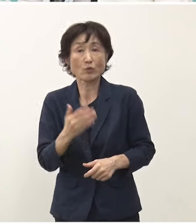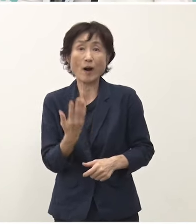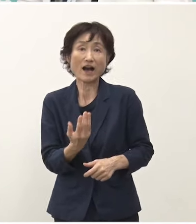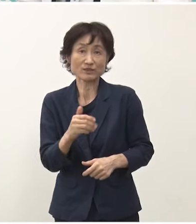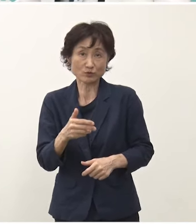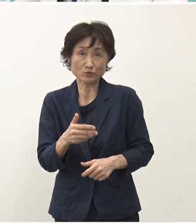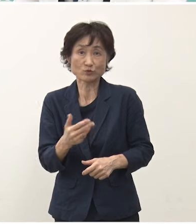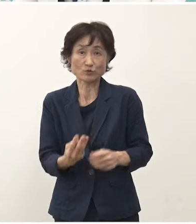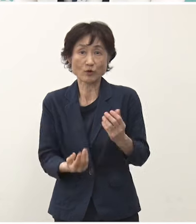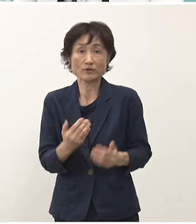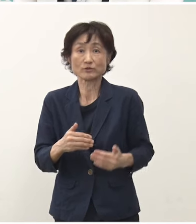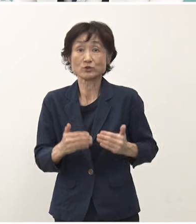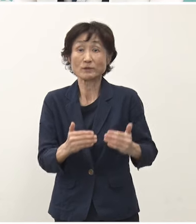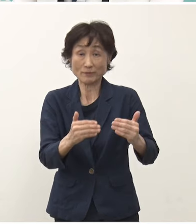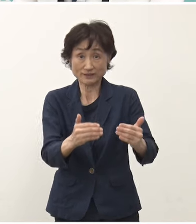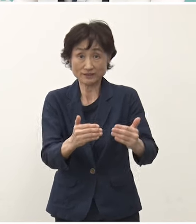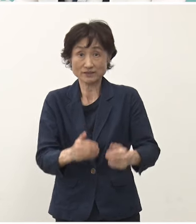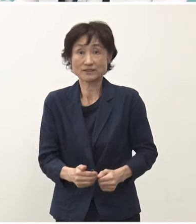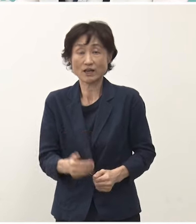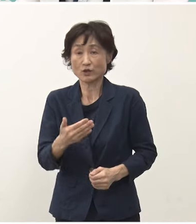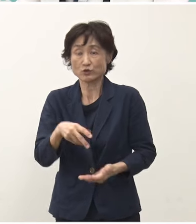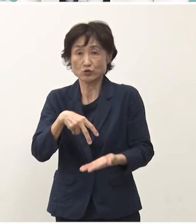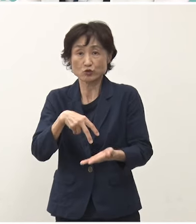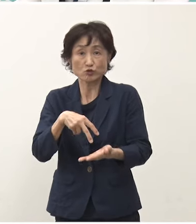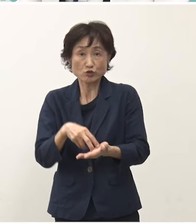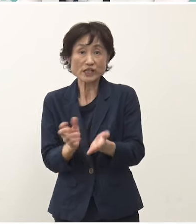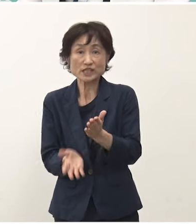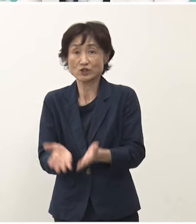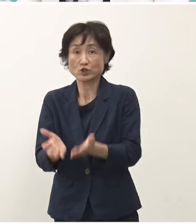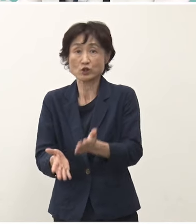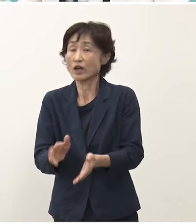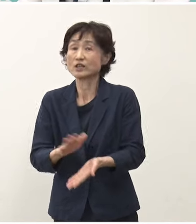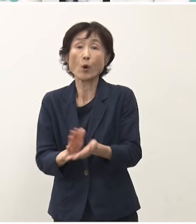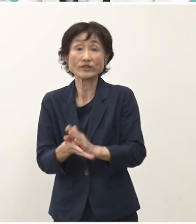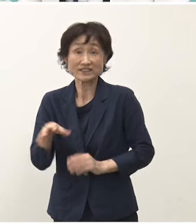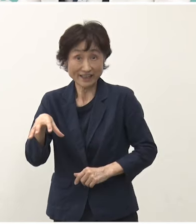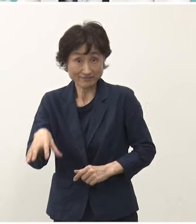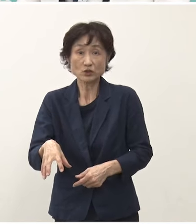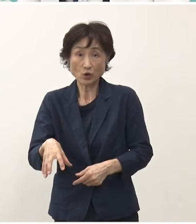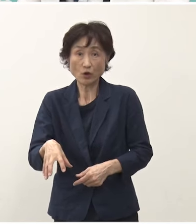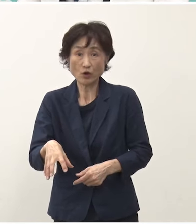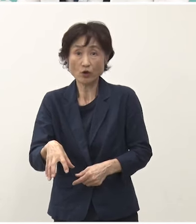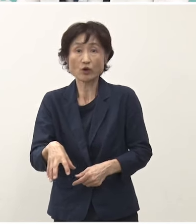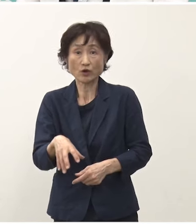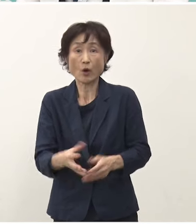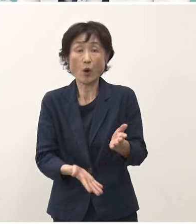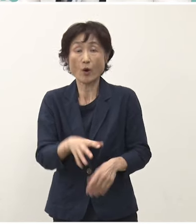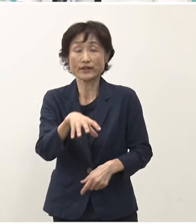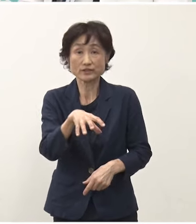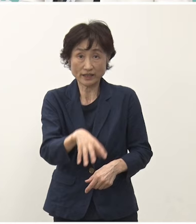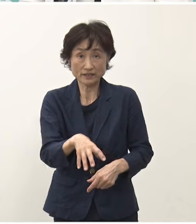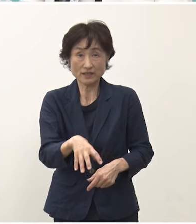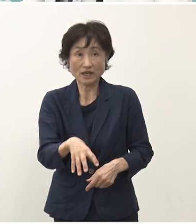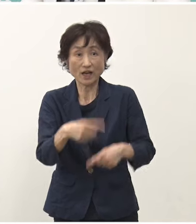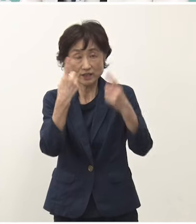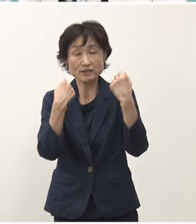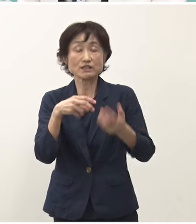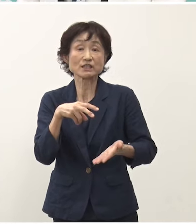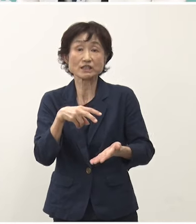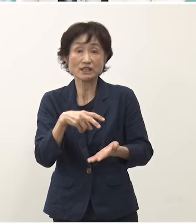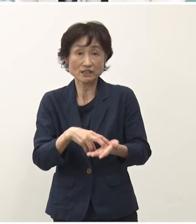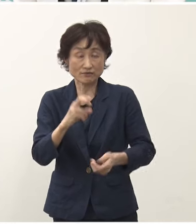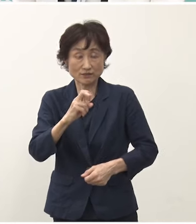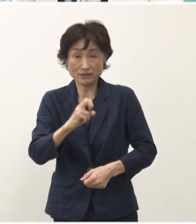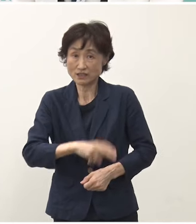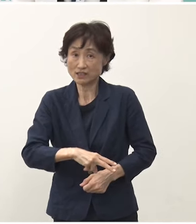ます区立幼稚園と一部の区立保育園私立認可保育園などで各園の環境や強みに応じた